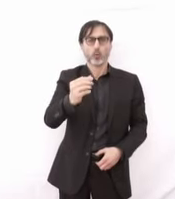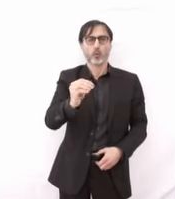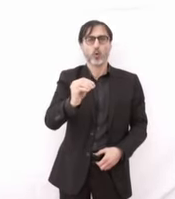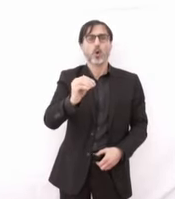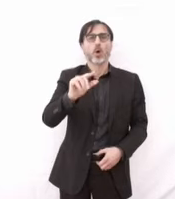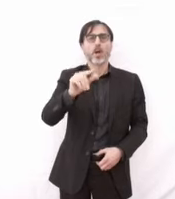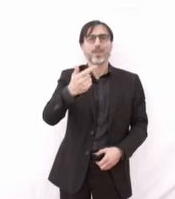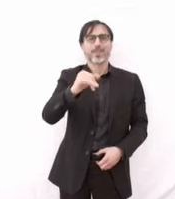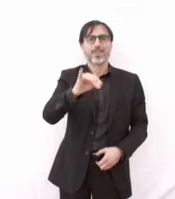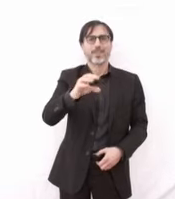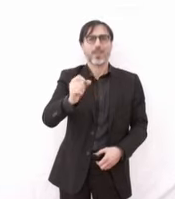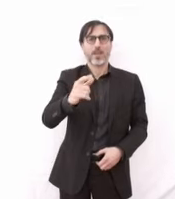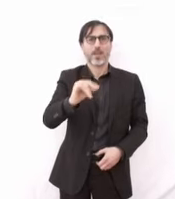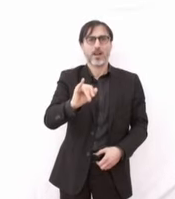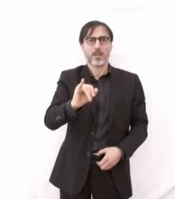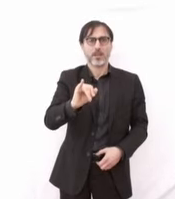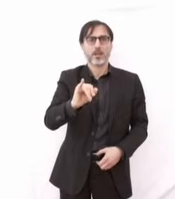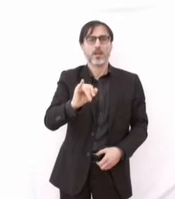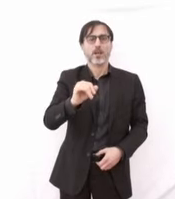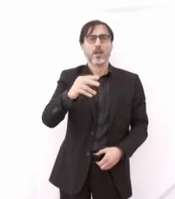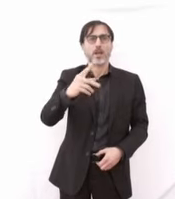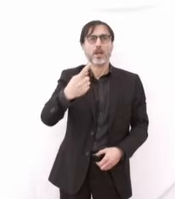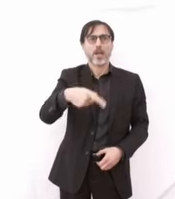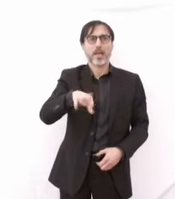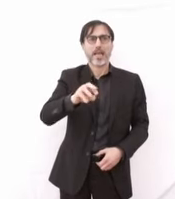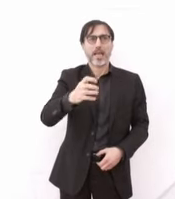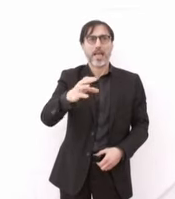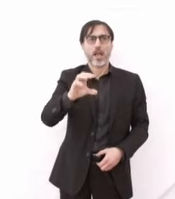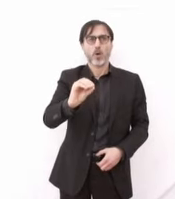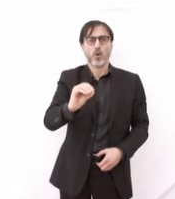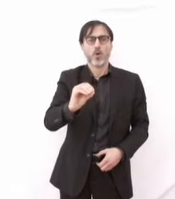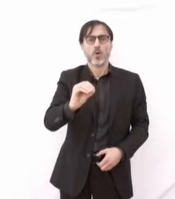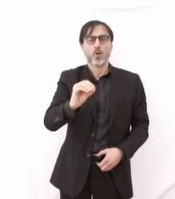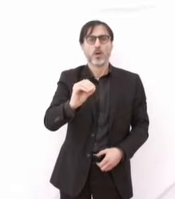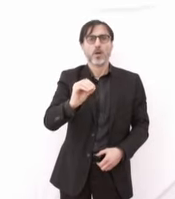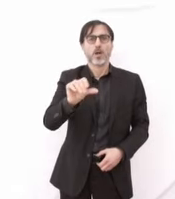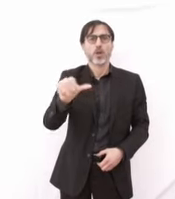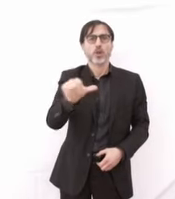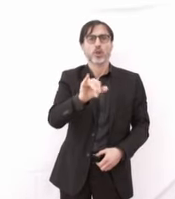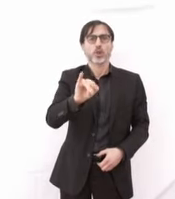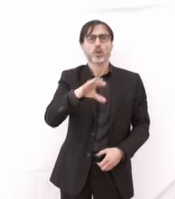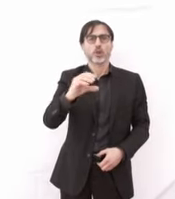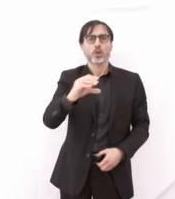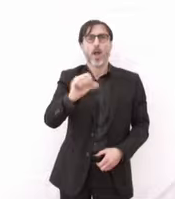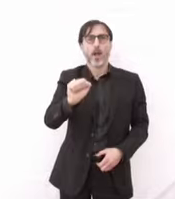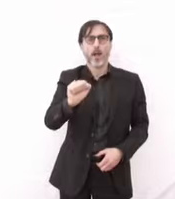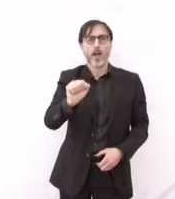Roberto Ticli, Mario Greco, Rosario Sciacca,